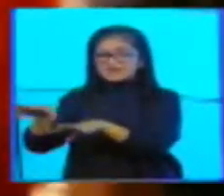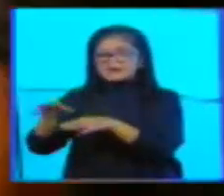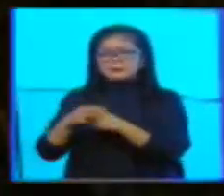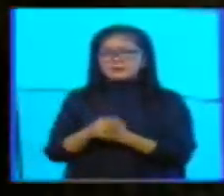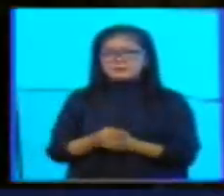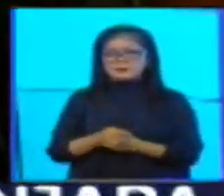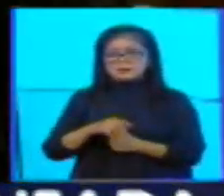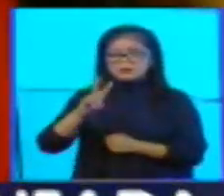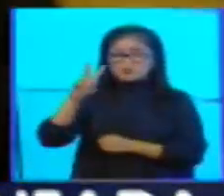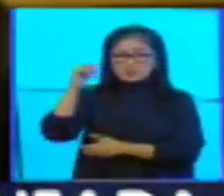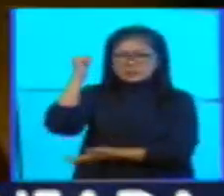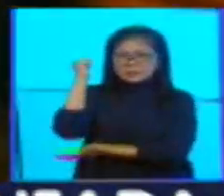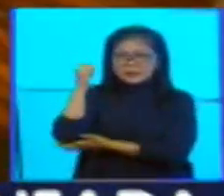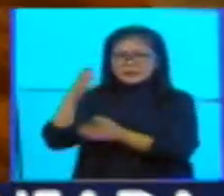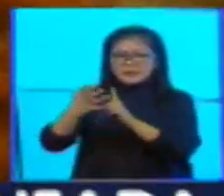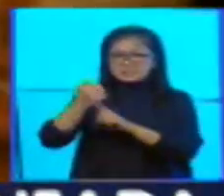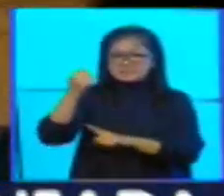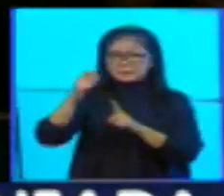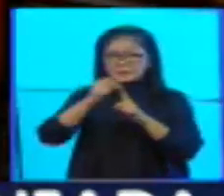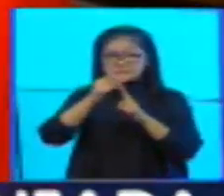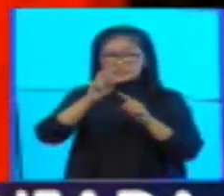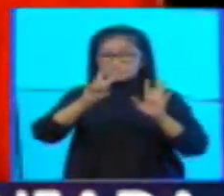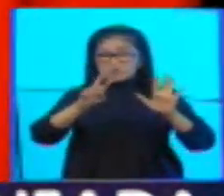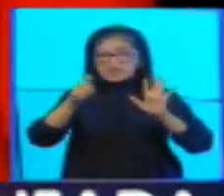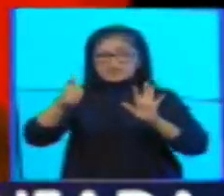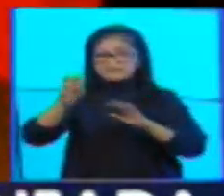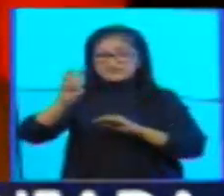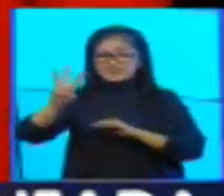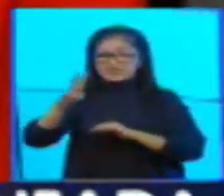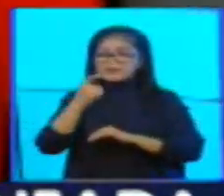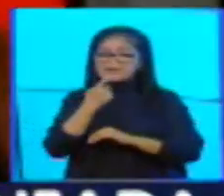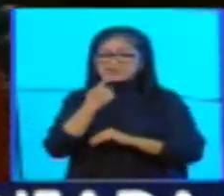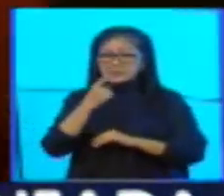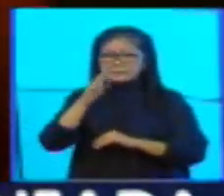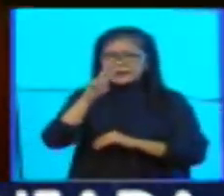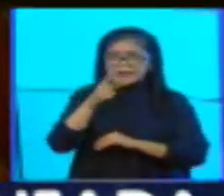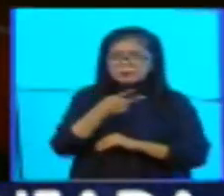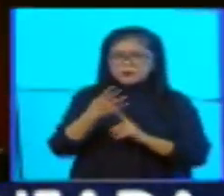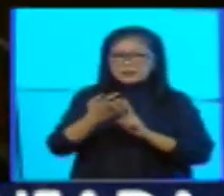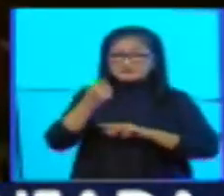Kedua tersangka dijerat pasal 263 dan 268 tentang penipuan dan terancam hukuman